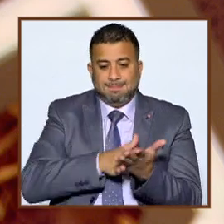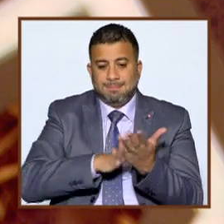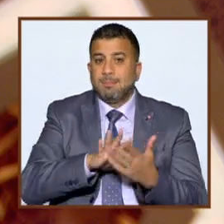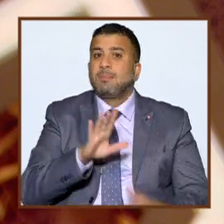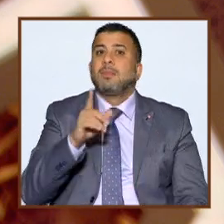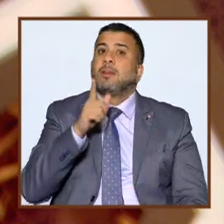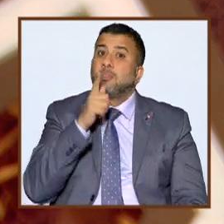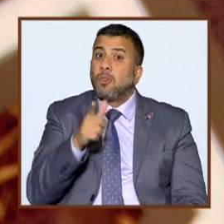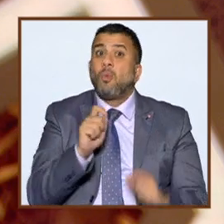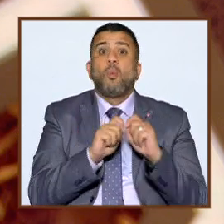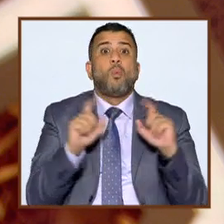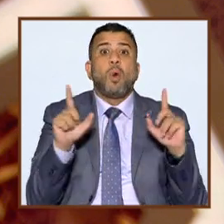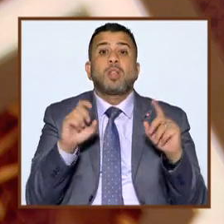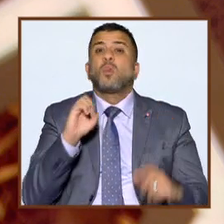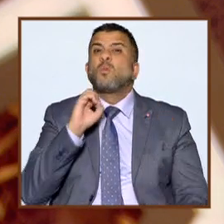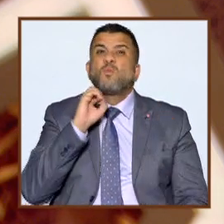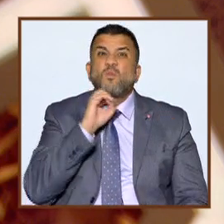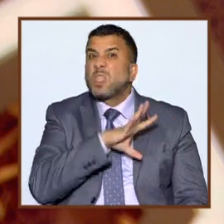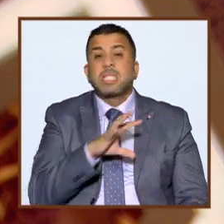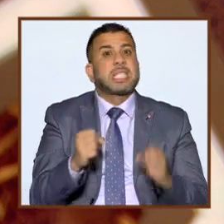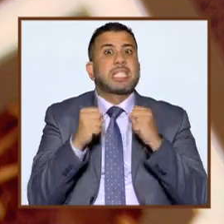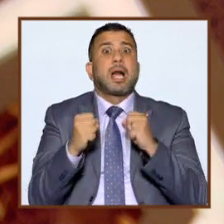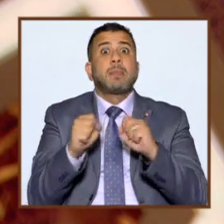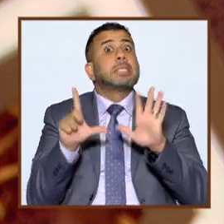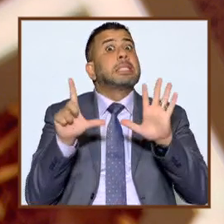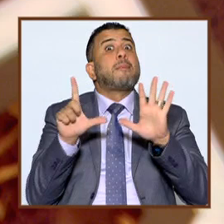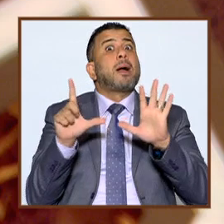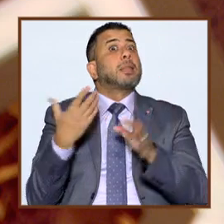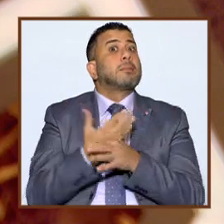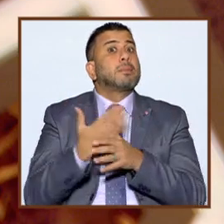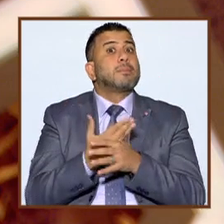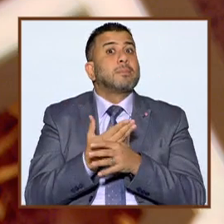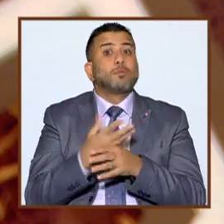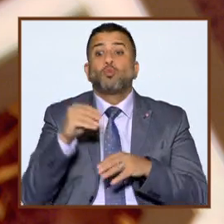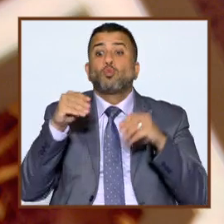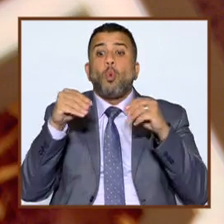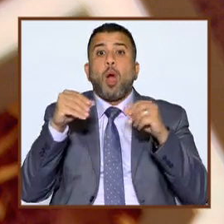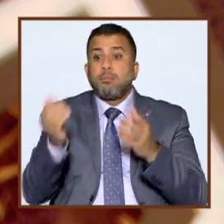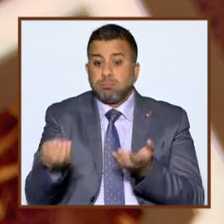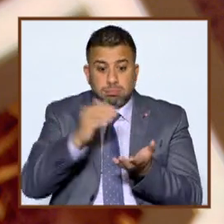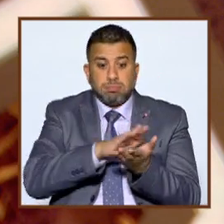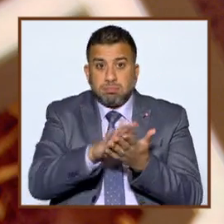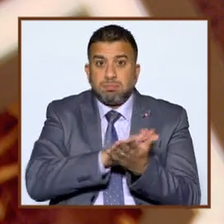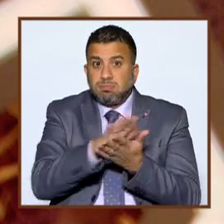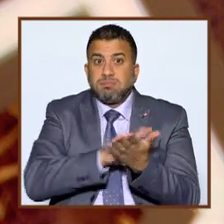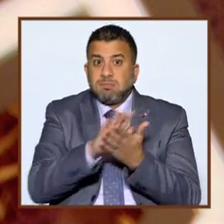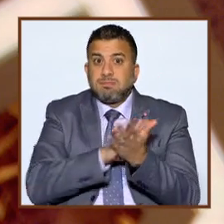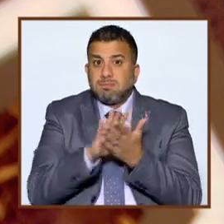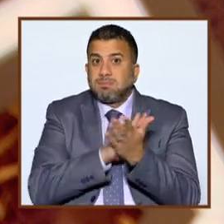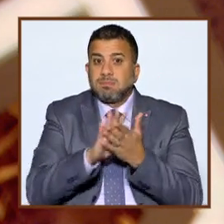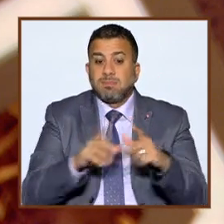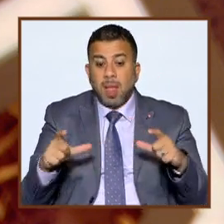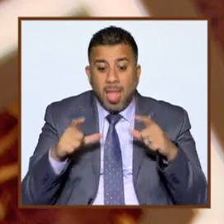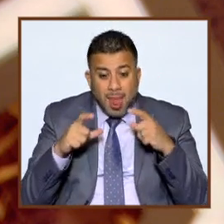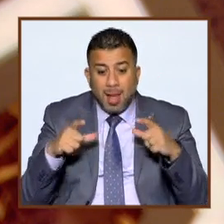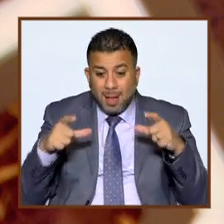لعاب الكلب نجس نجاسة مغلظة، نجاسة مغلظة، بمعنى أن الكلب إذا ولغ في الإناء